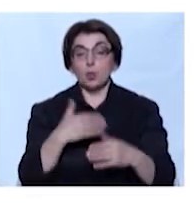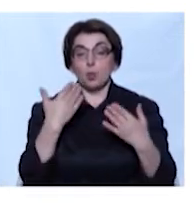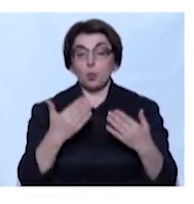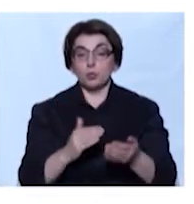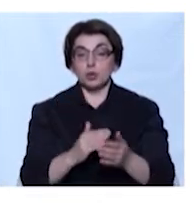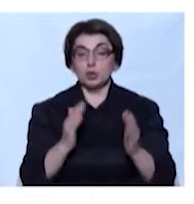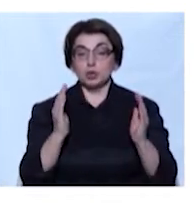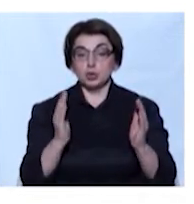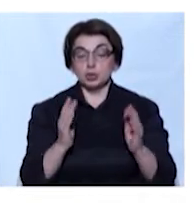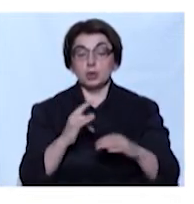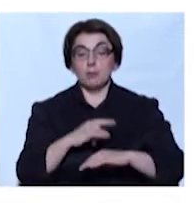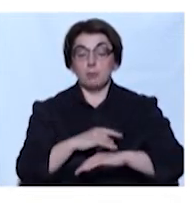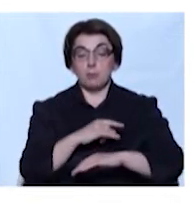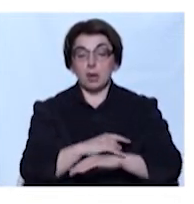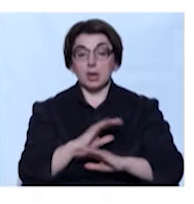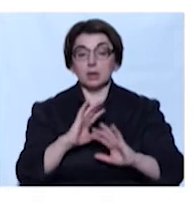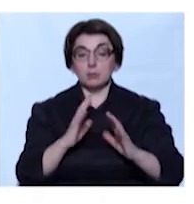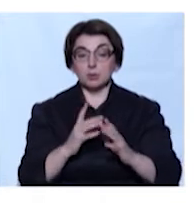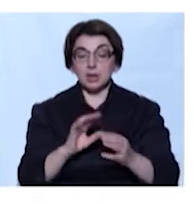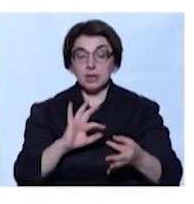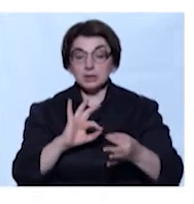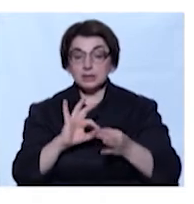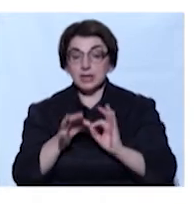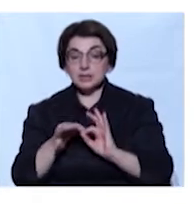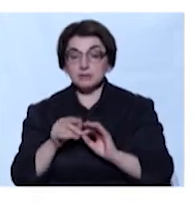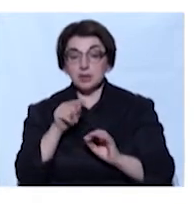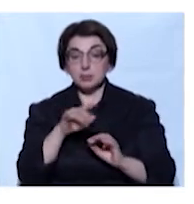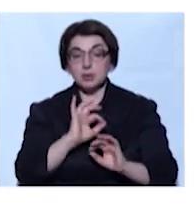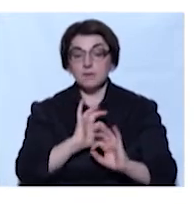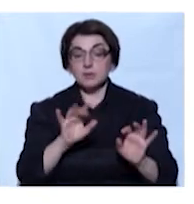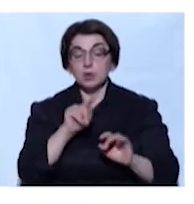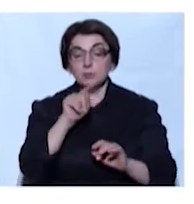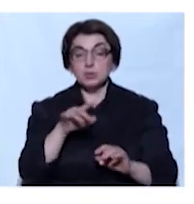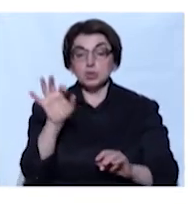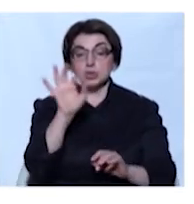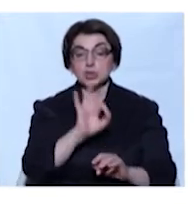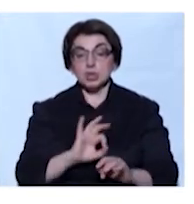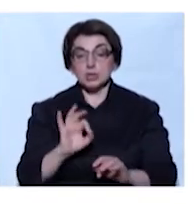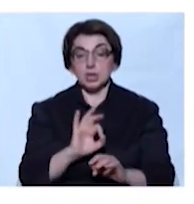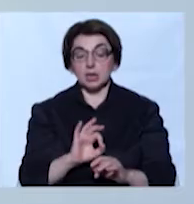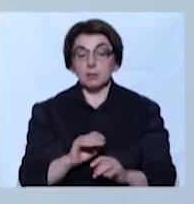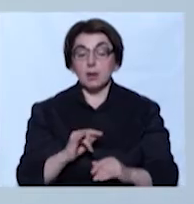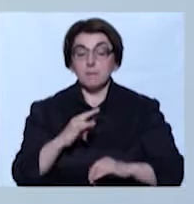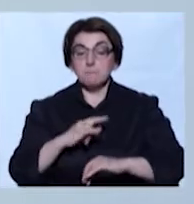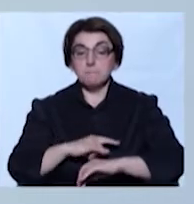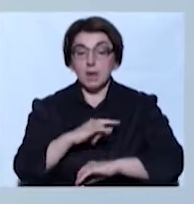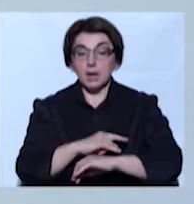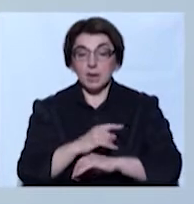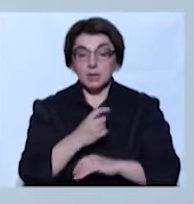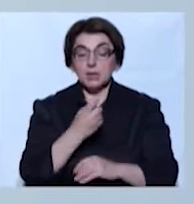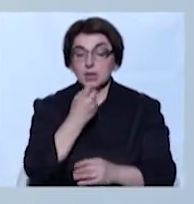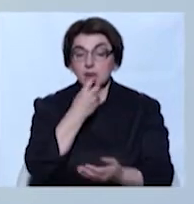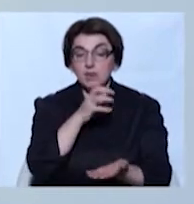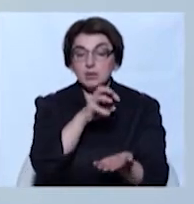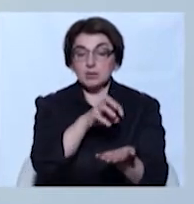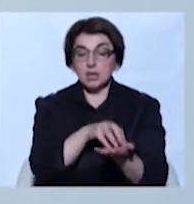ზრდასრული ბაყაყი. მოდით უფრო დაწვრილებით ვისაუბროთ ბაყაყის სასიცოცხლო ციკლის შესახებ. ბაყაყი კვერცხს წყალში